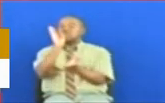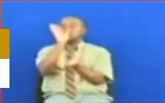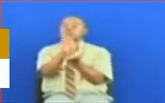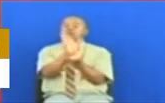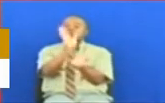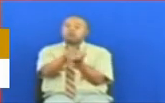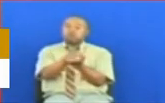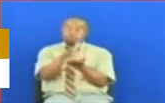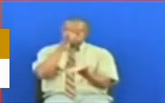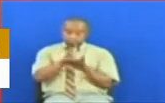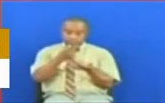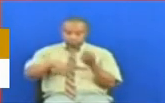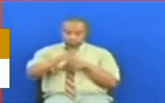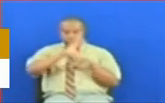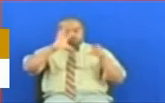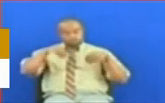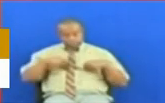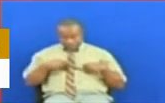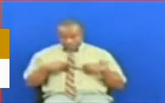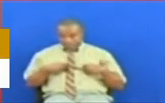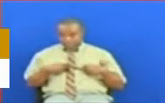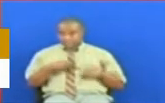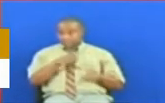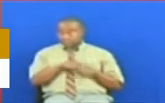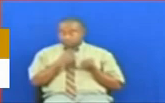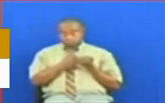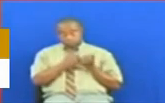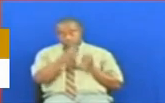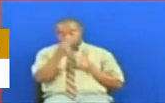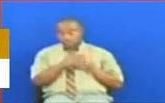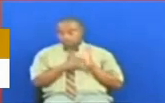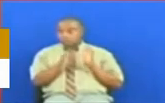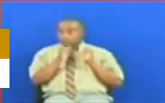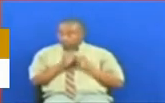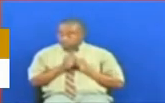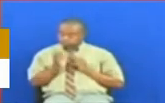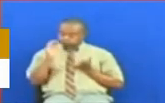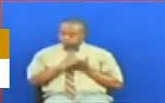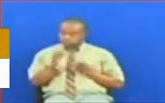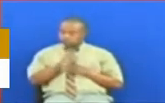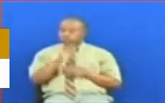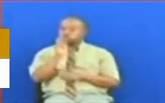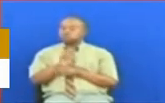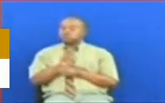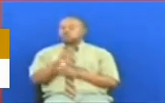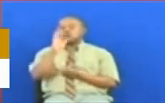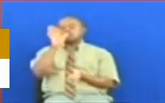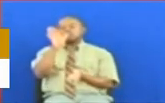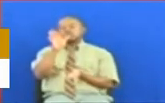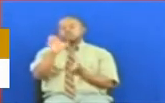tunakubaliana na hoja hiyo. Wakati wa kutungwa kanuni tutaainisha namna ya usimamizi wa eneo hilo.